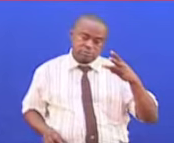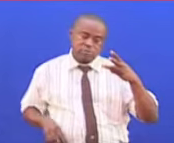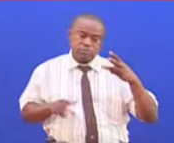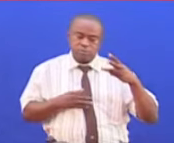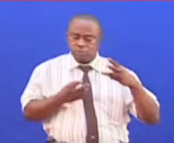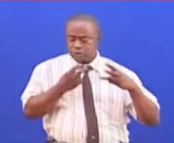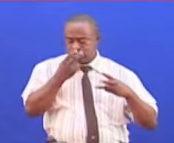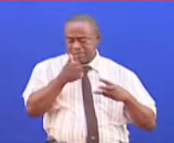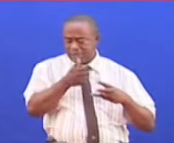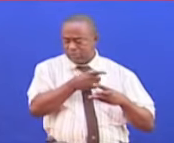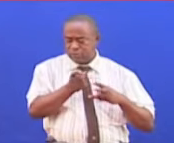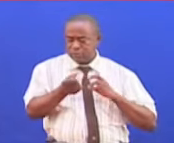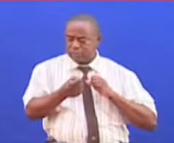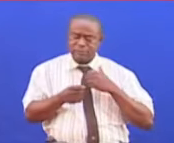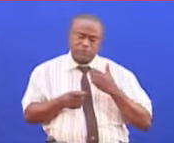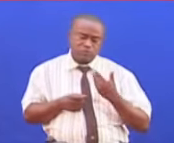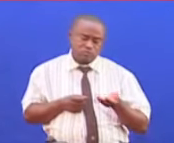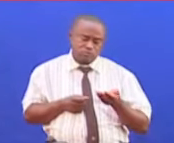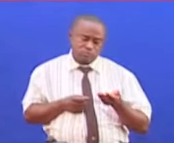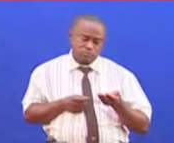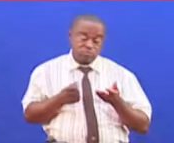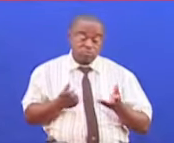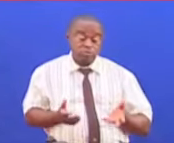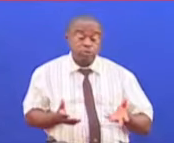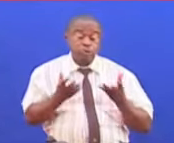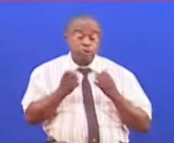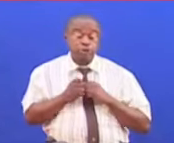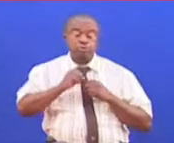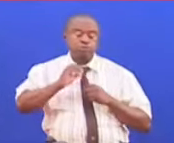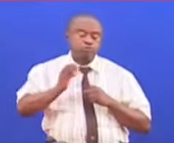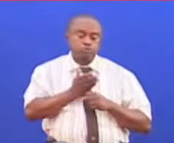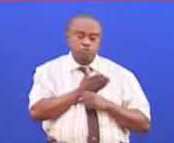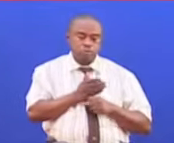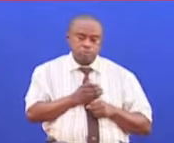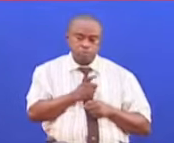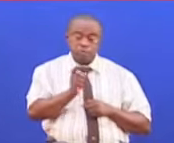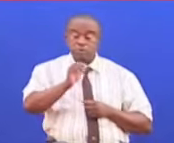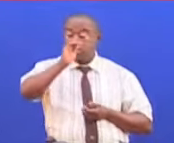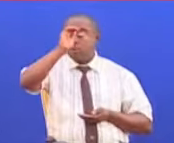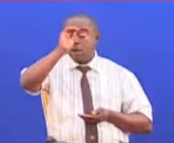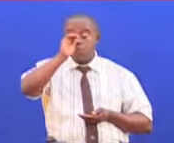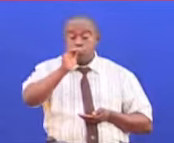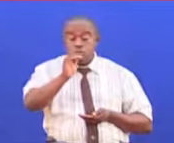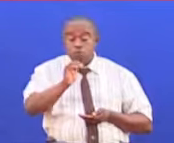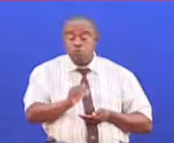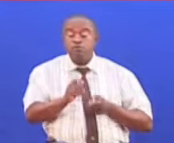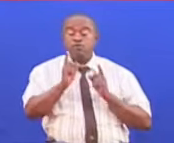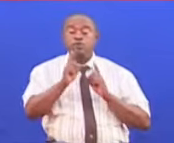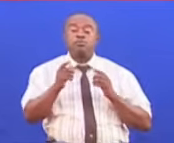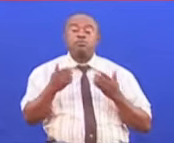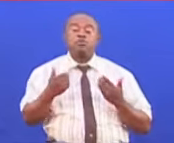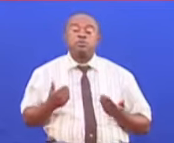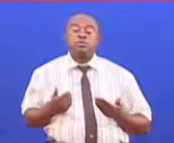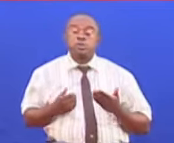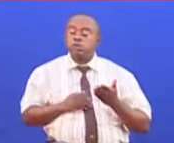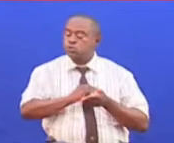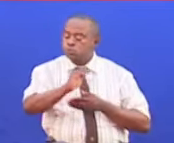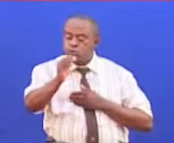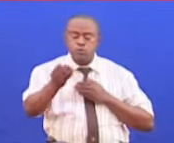bado kuna chang moto ambaza zinit kuo lewa Ili mapu yali Sasa hivi yasi weze